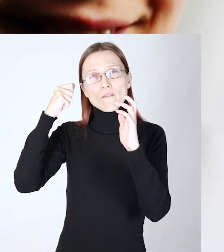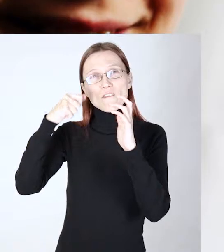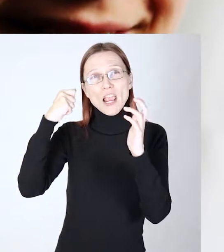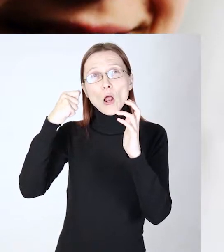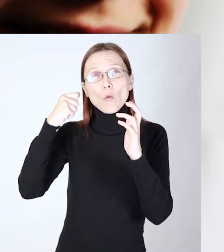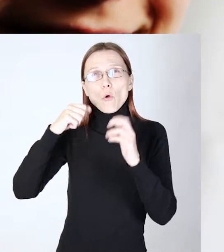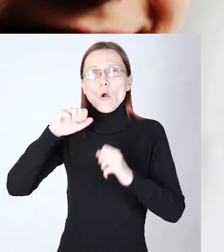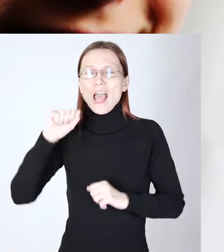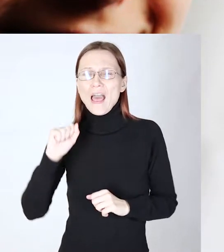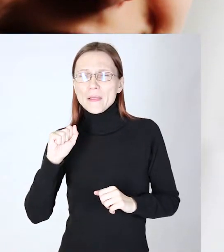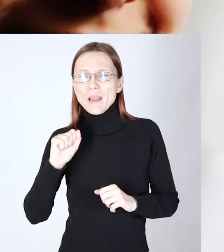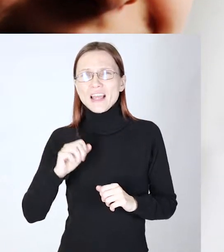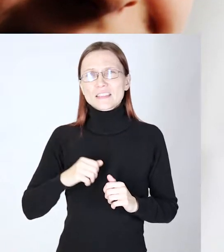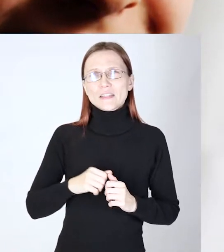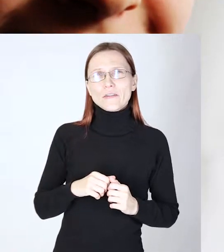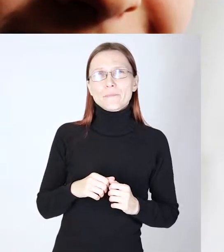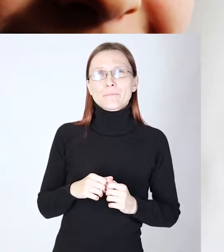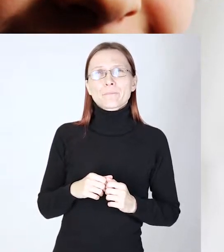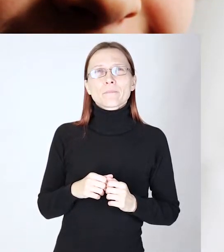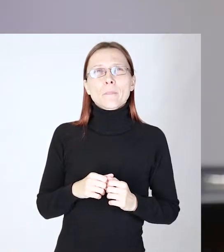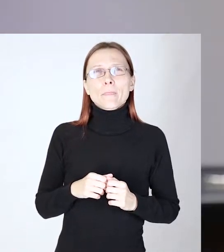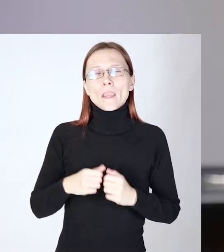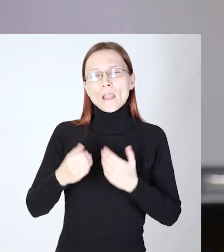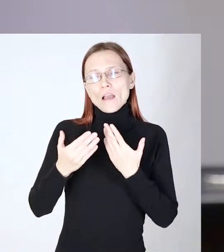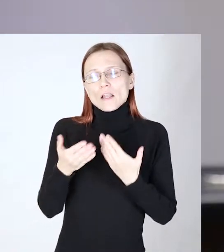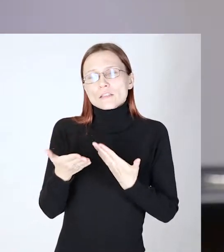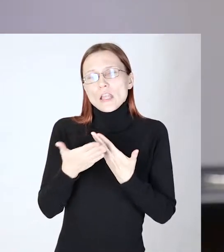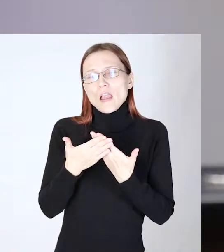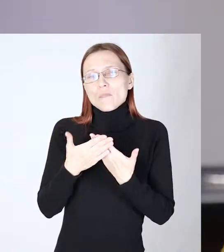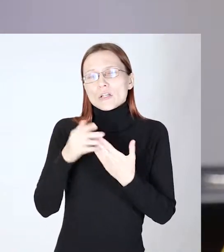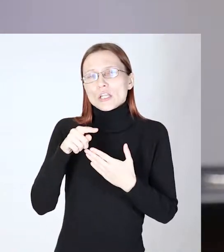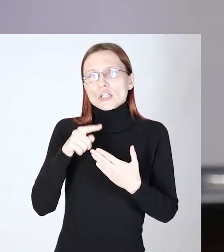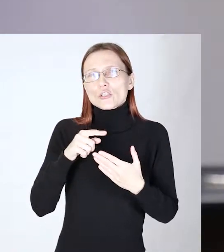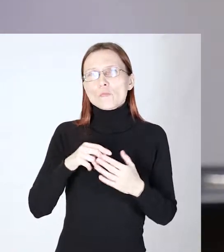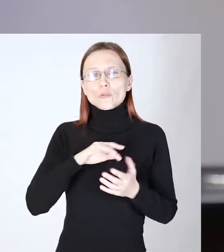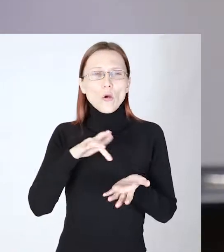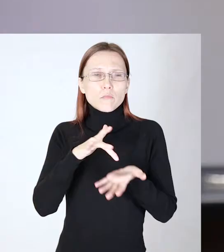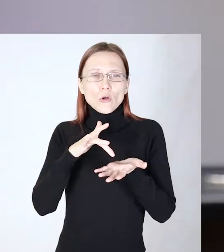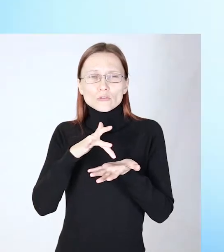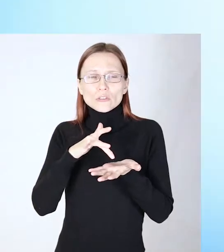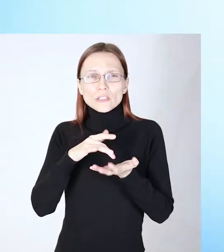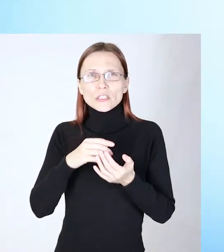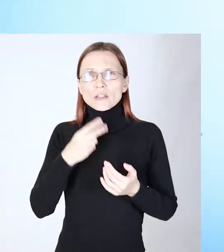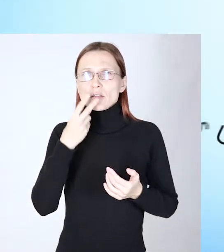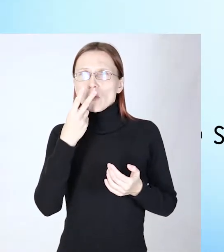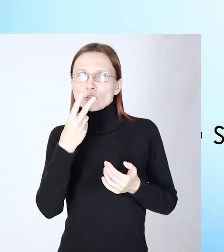v takom simulovanom prostredí, zisťujú, ako to funguje v reálnom svete.